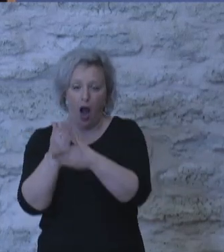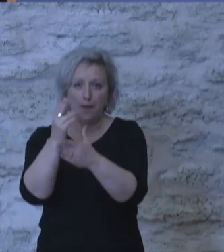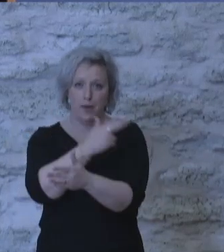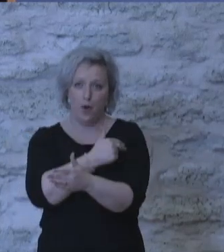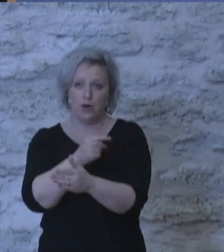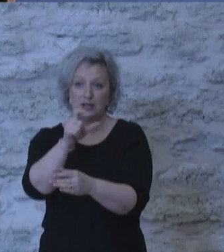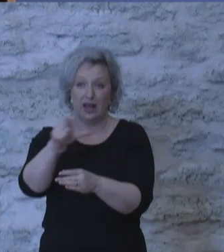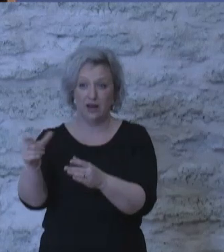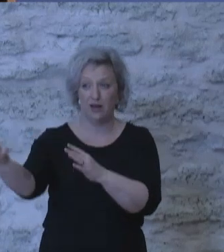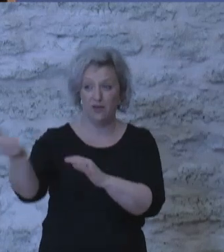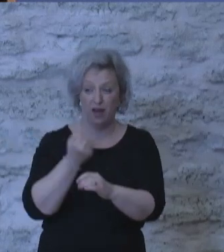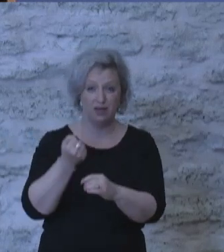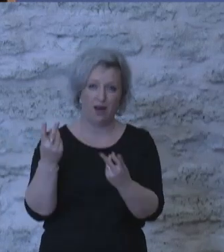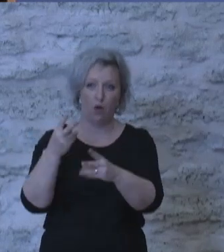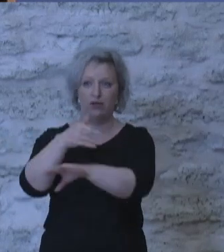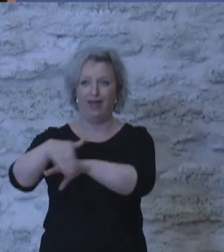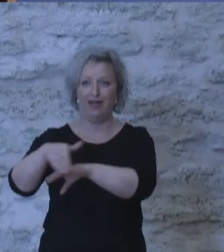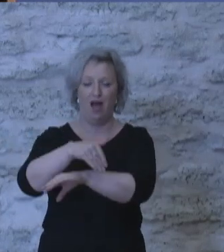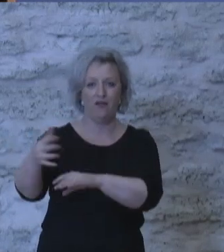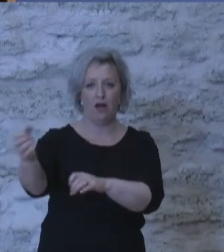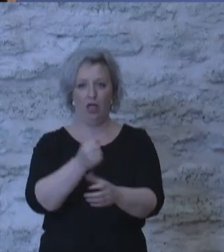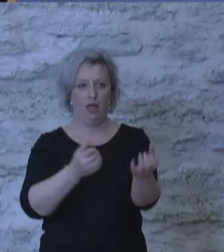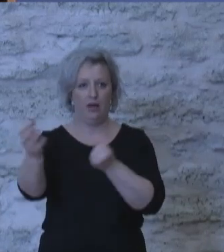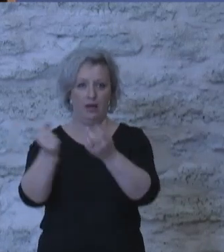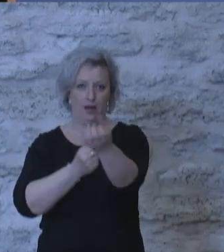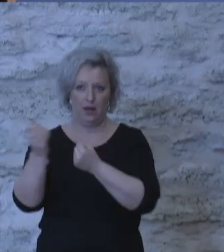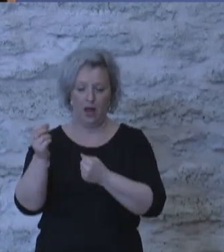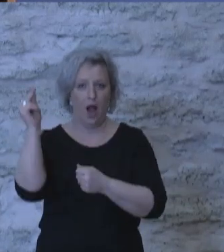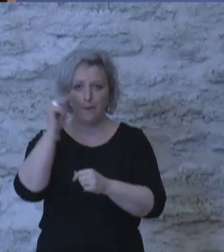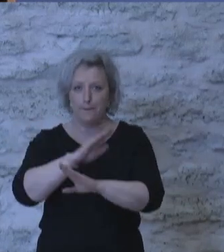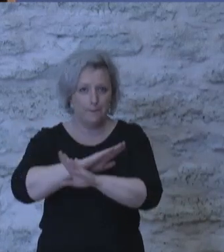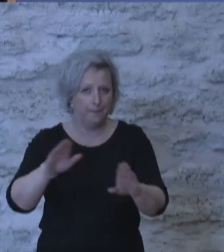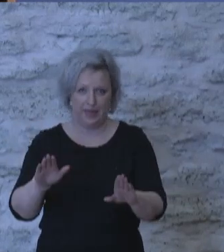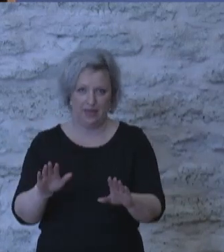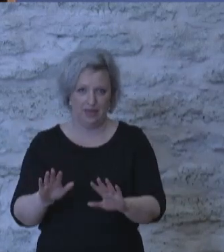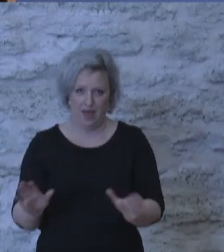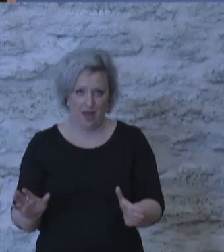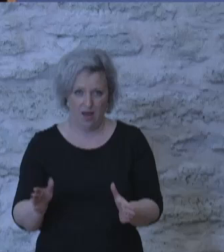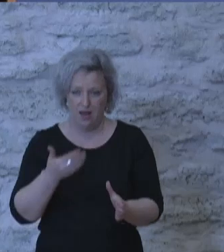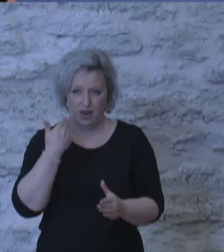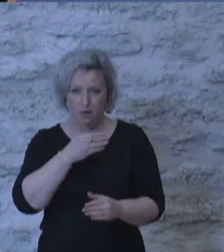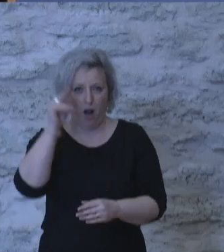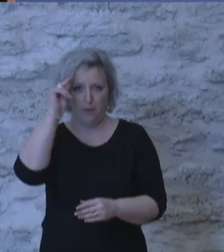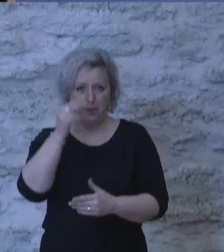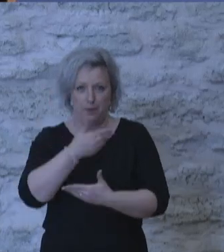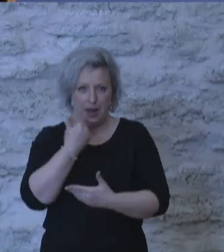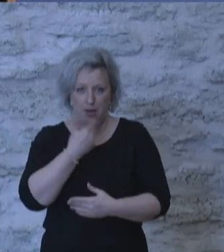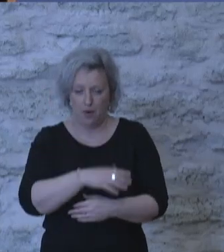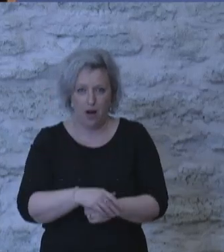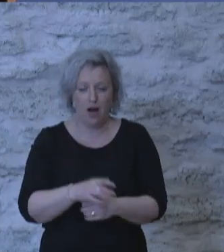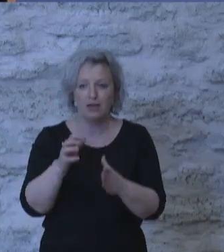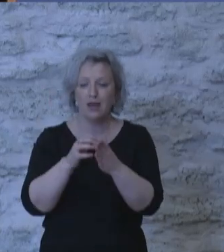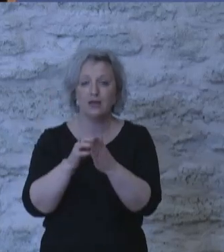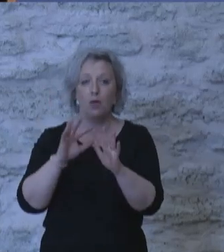suualisi inimesi tänavalt praktiliselt ilma igasuguse välja õpeta. Lihtsalt selleks, et panna samuti professionaalsete